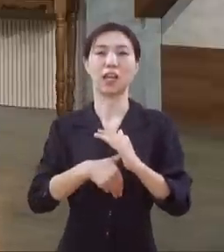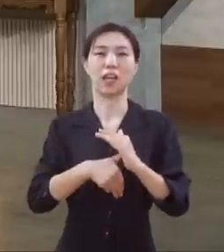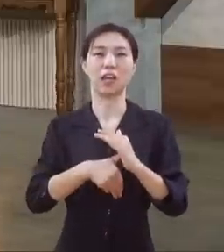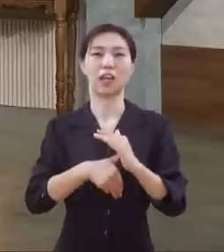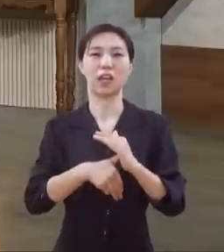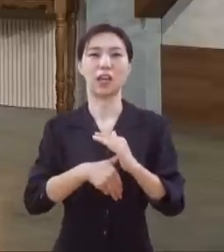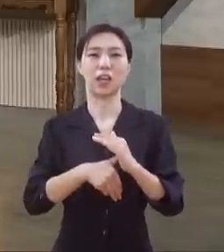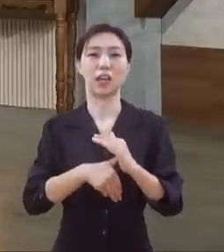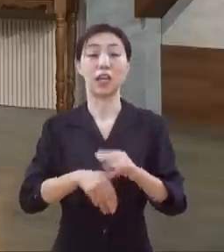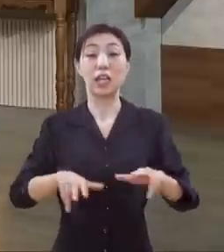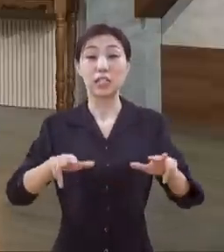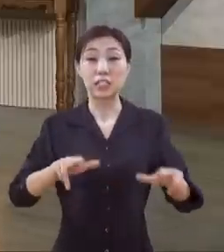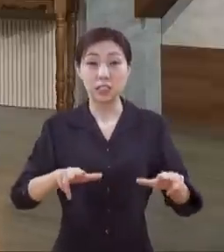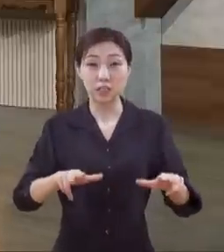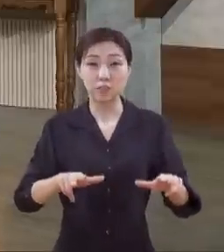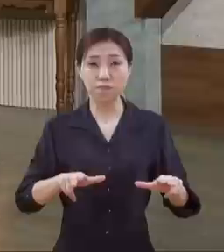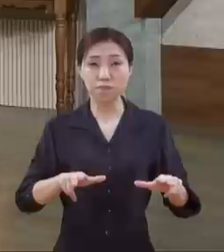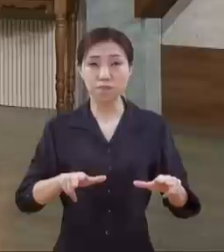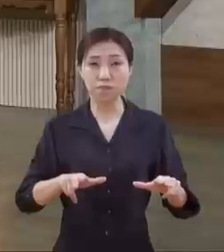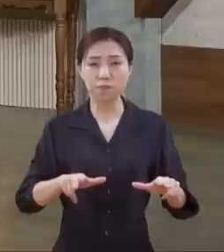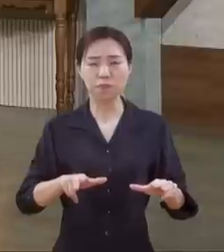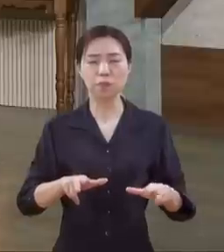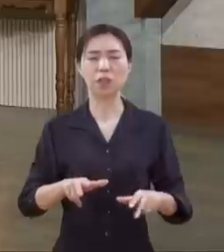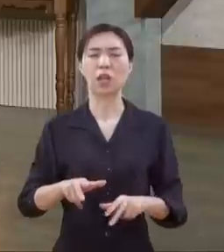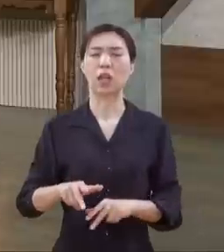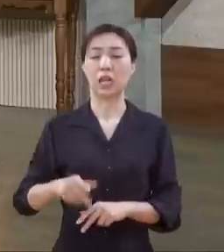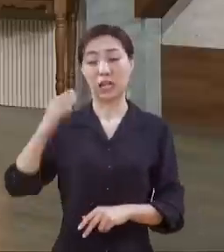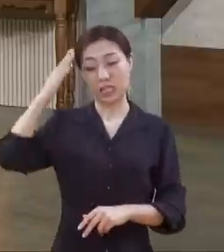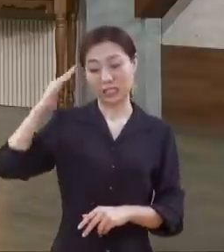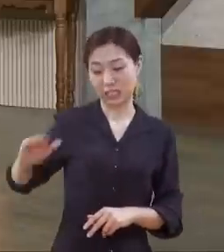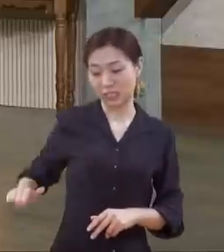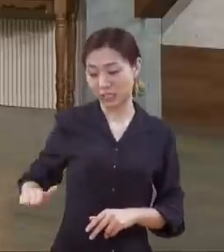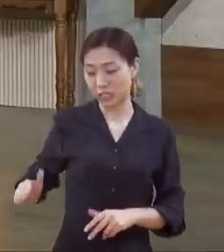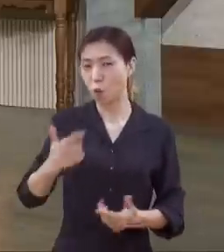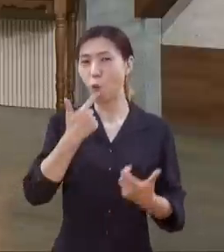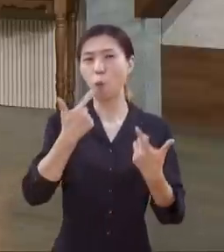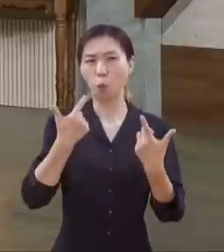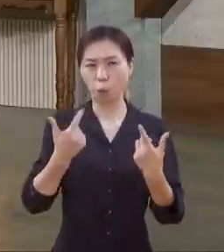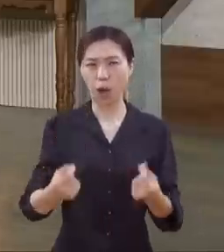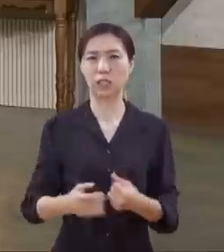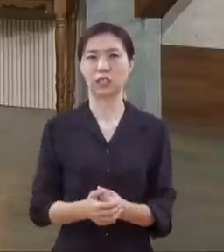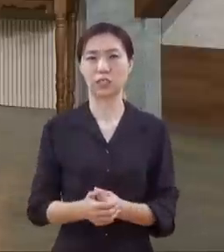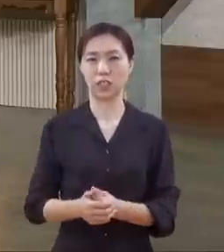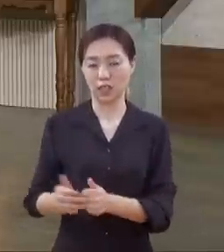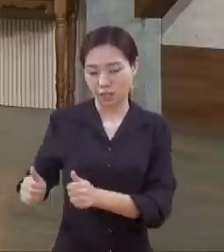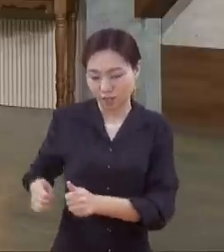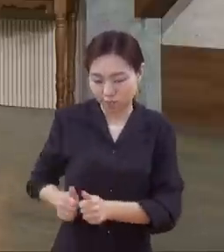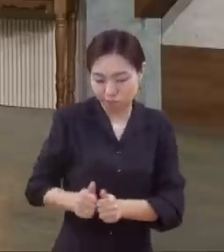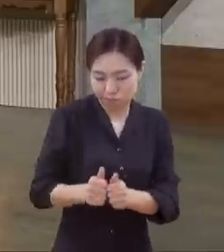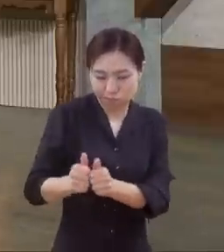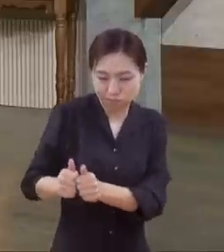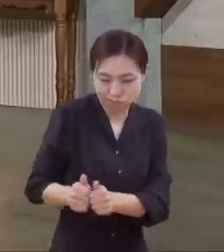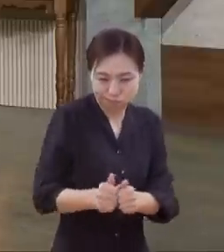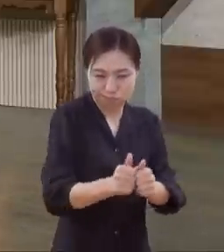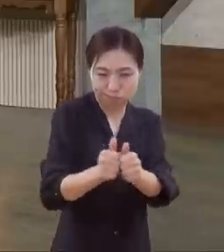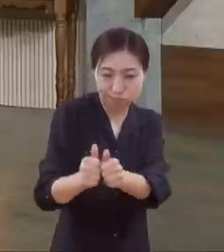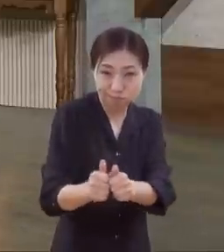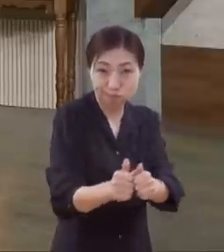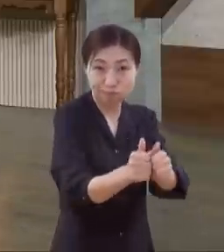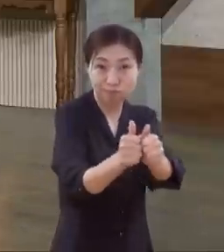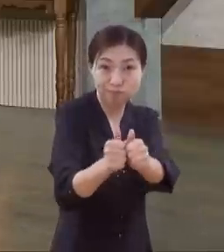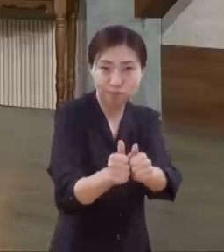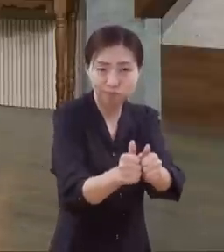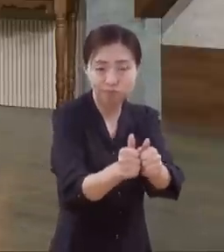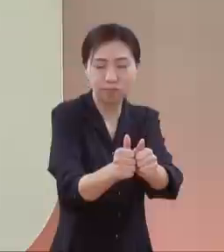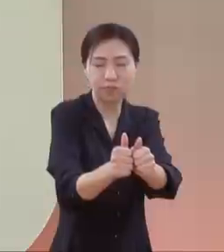명은 가피라 은은한 그런 그림자와 같이 항상 나를 따라다니면서 그런 그윽한 향기와